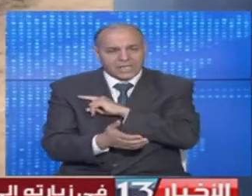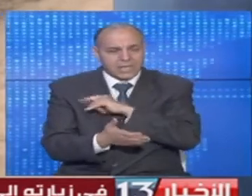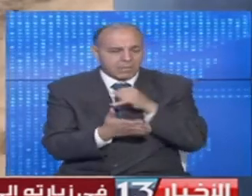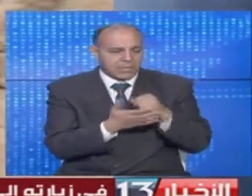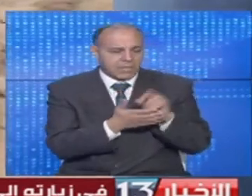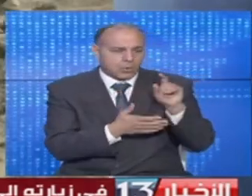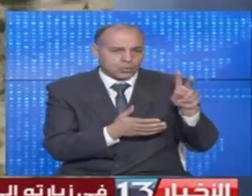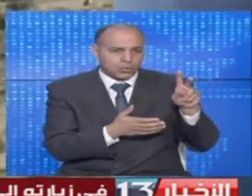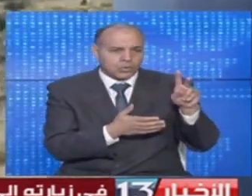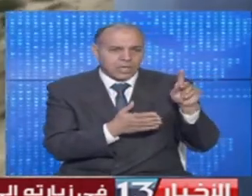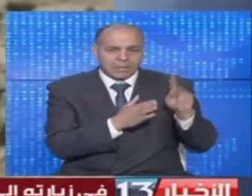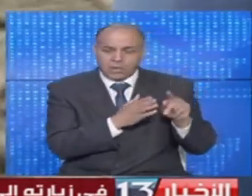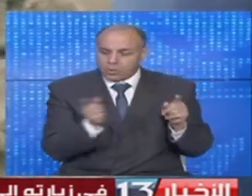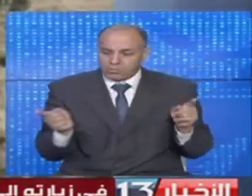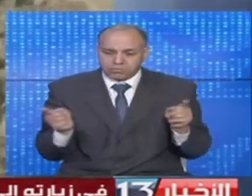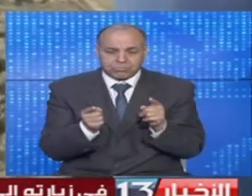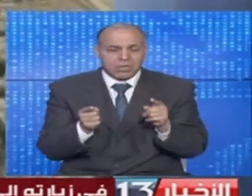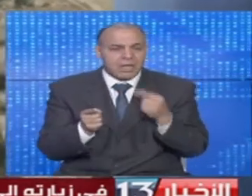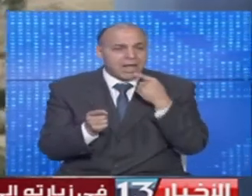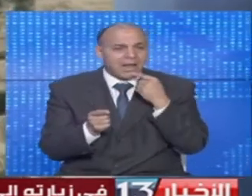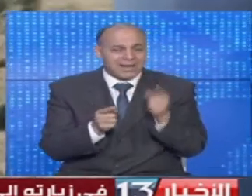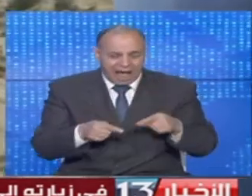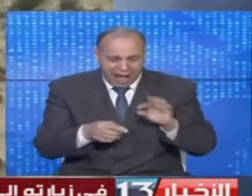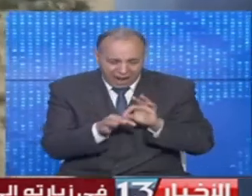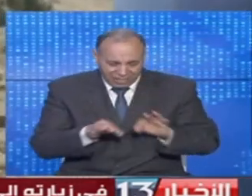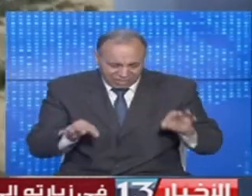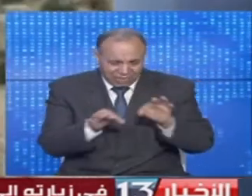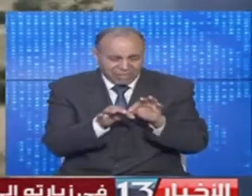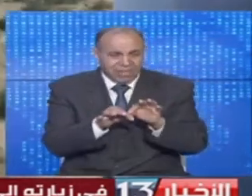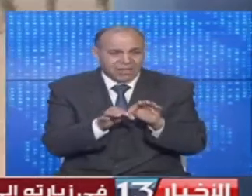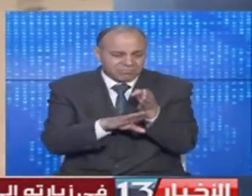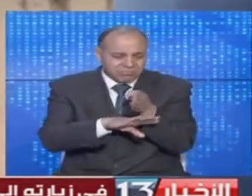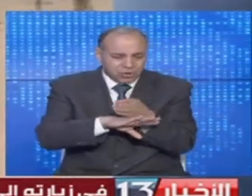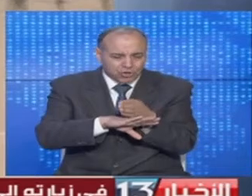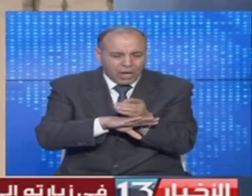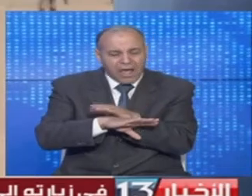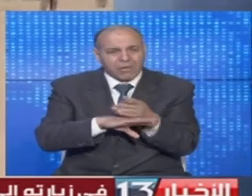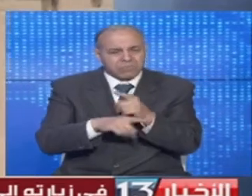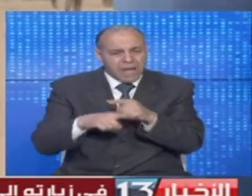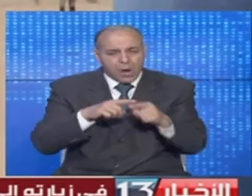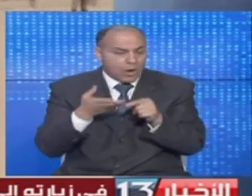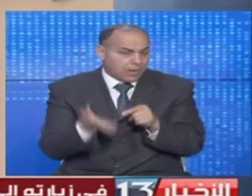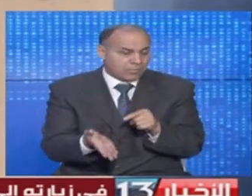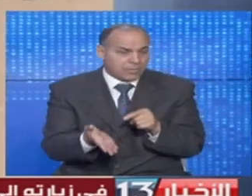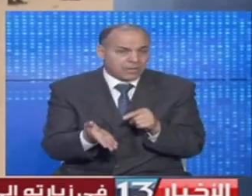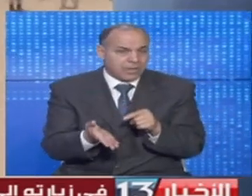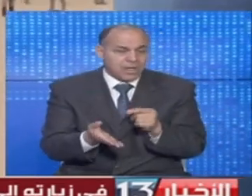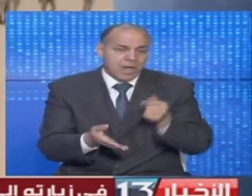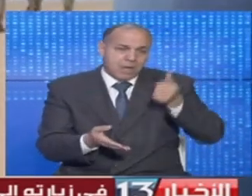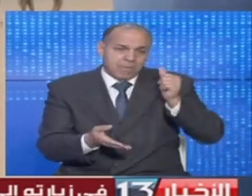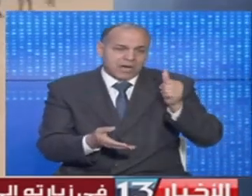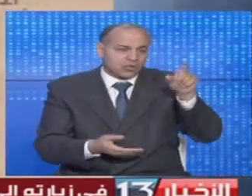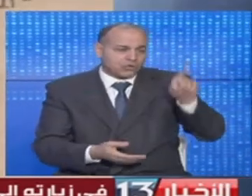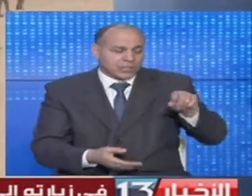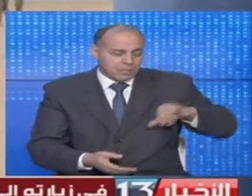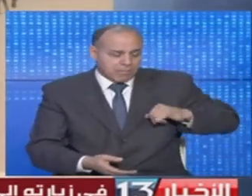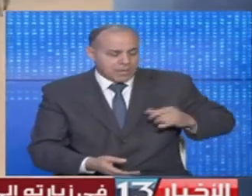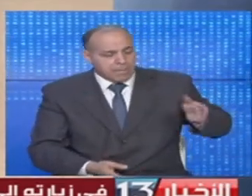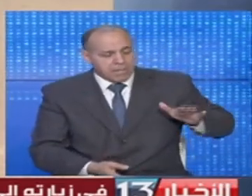مدنين ودوز من ولاية قبلي حول قطعة أرض تقع بين المنطقتين، مما أسفر أمس عن وفاة